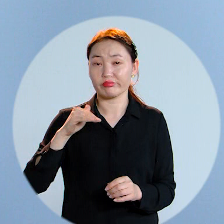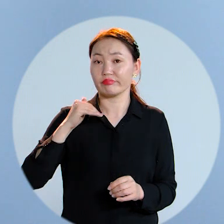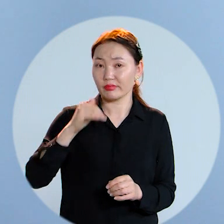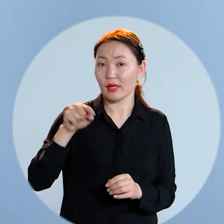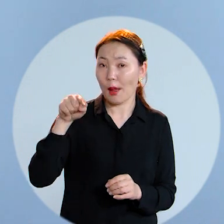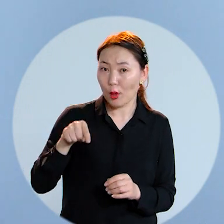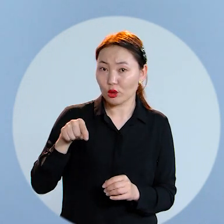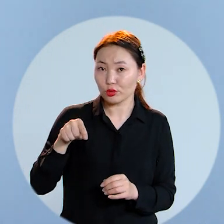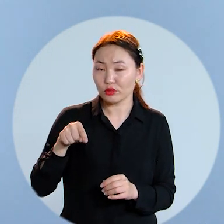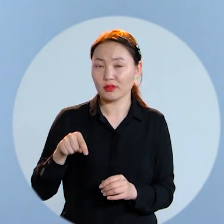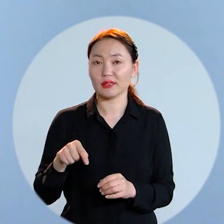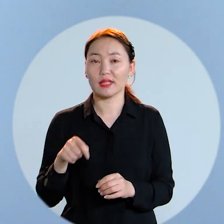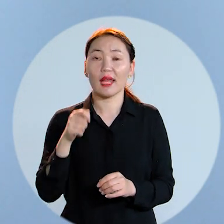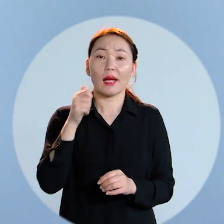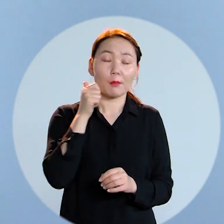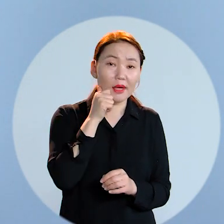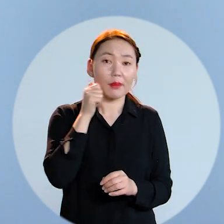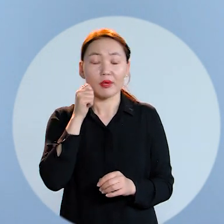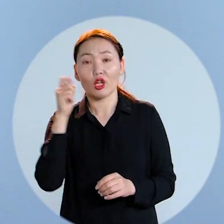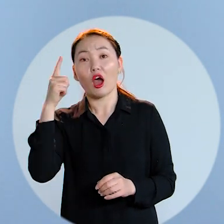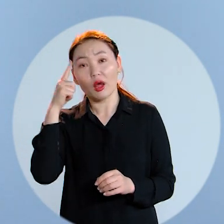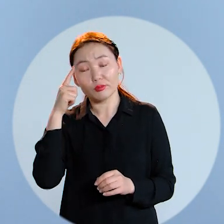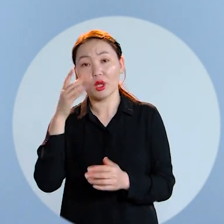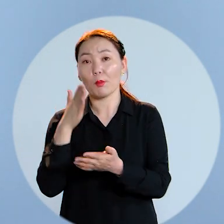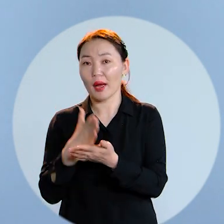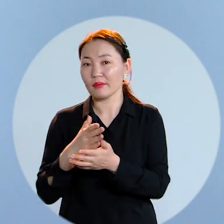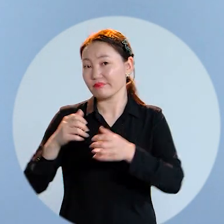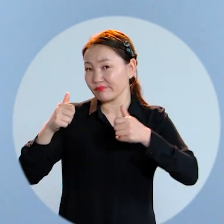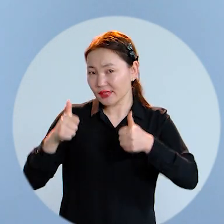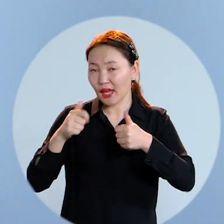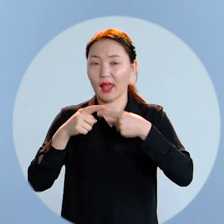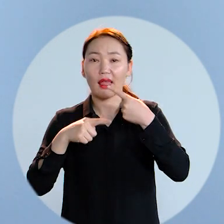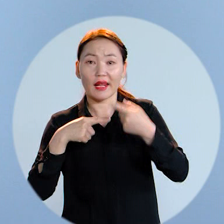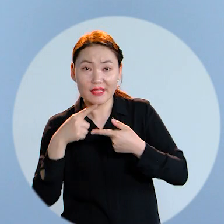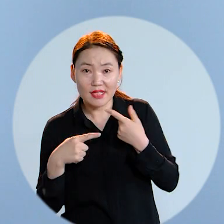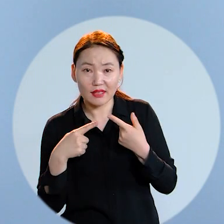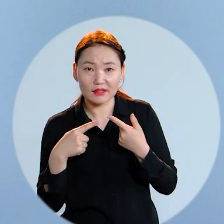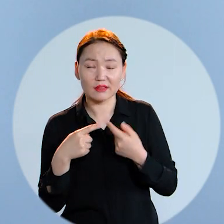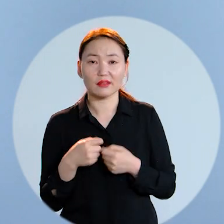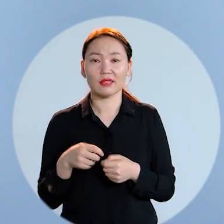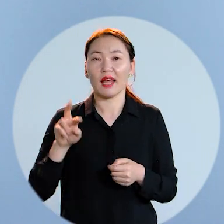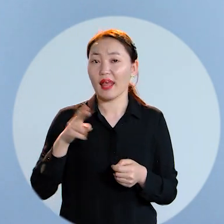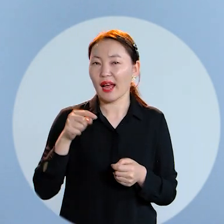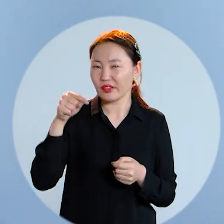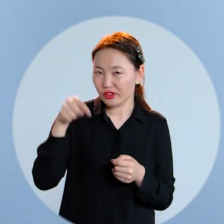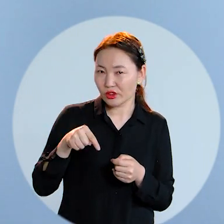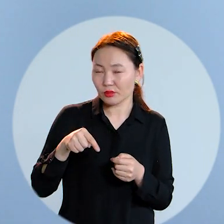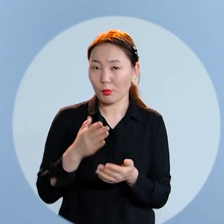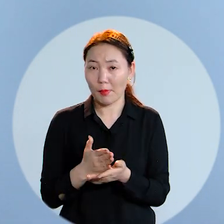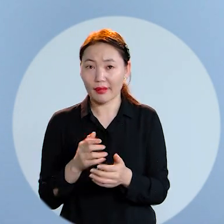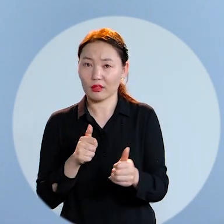хин хиндээ ойлгомжтой байхаар ер нь сайн ярилцаад ер нь ягаад ийм байдалд хүрвэ